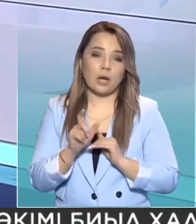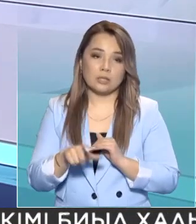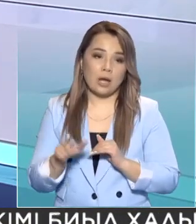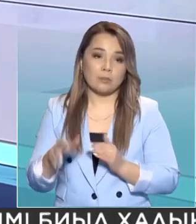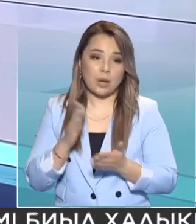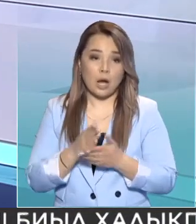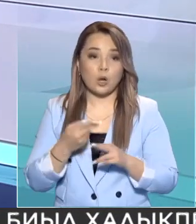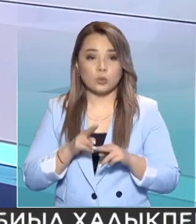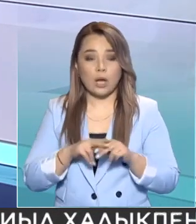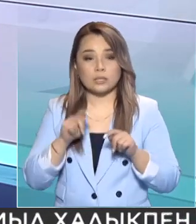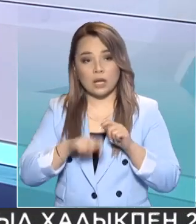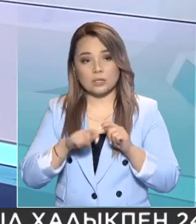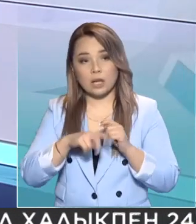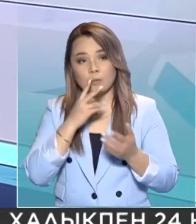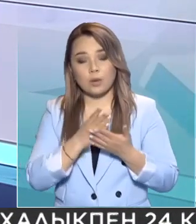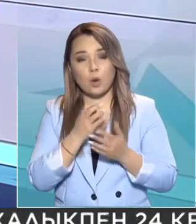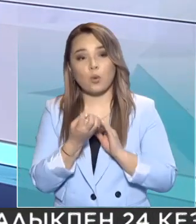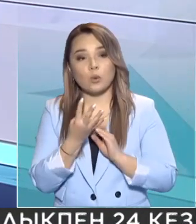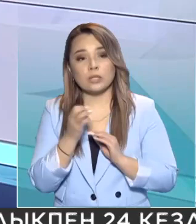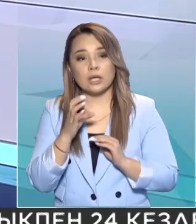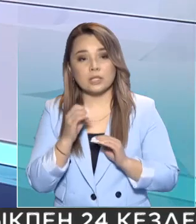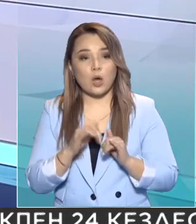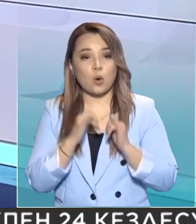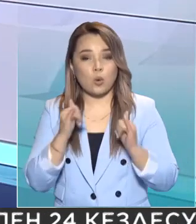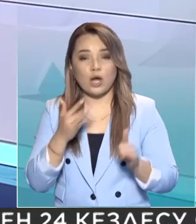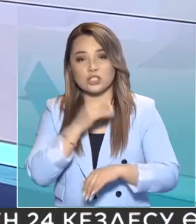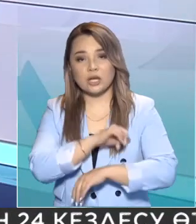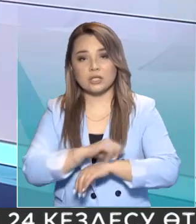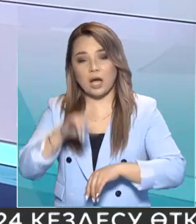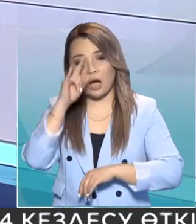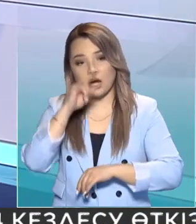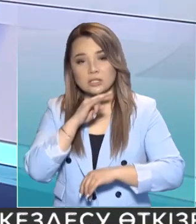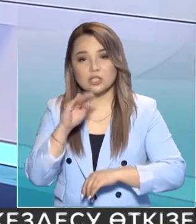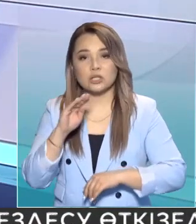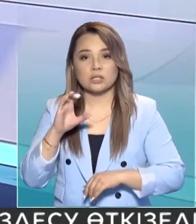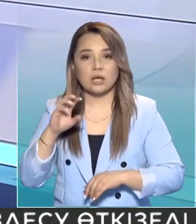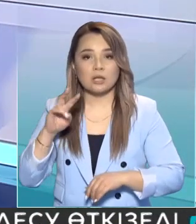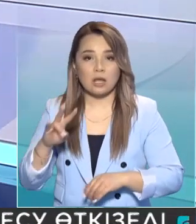былтырдың осы кезімен салыстырғанда 14 есе көп. Шетелдіктерге